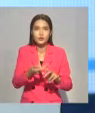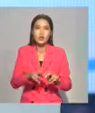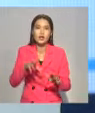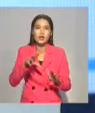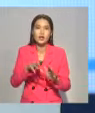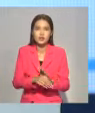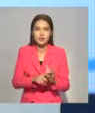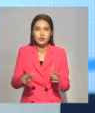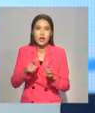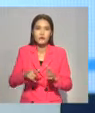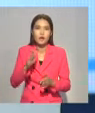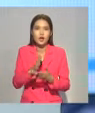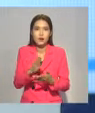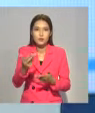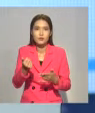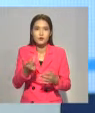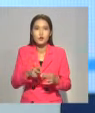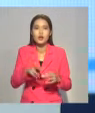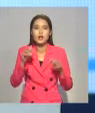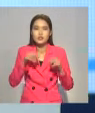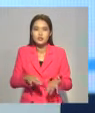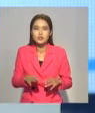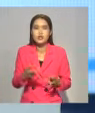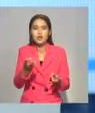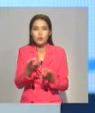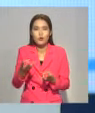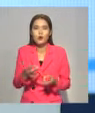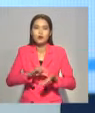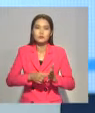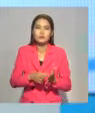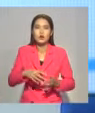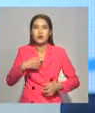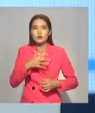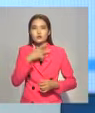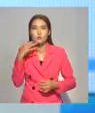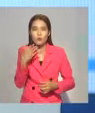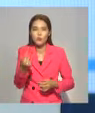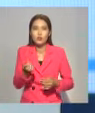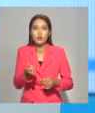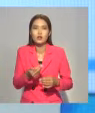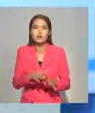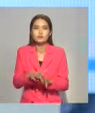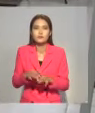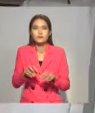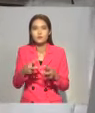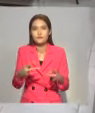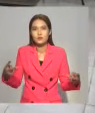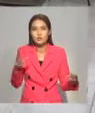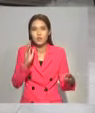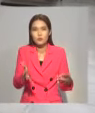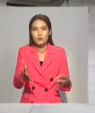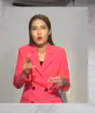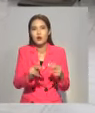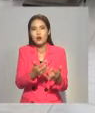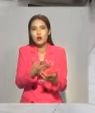жуықтайтын болады. Бұл мәселелерді шешу үшін 2020 жылдан бастап мектеп құрылысына ерекше назар аударылып келеді. Қазір